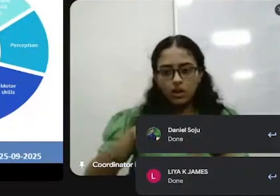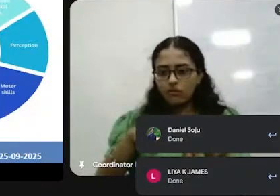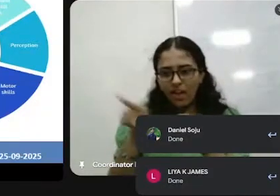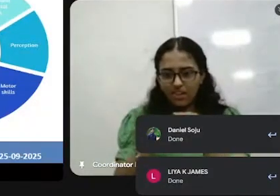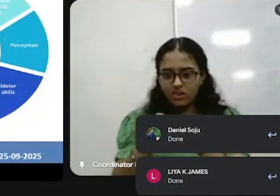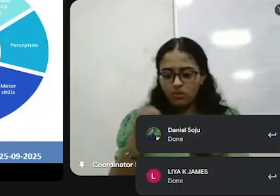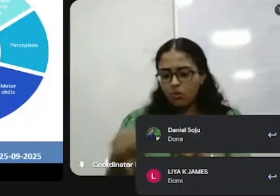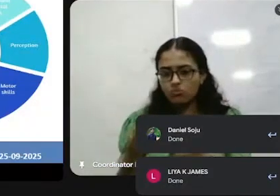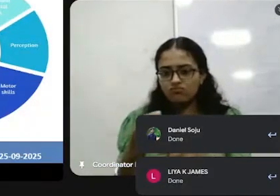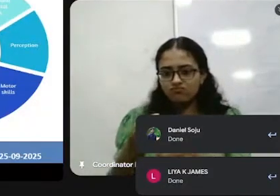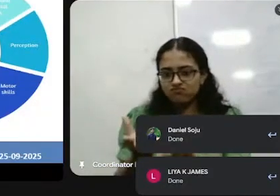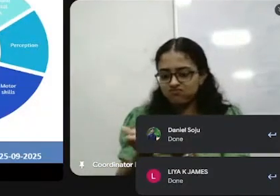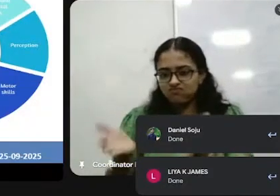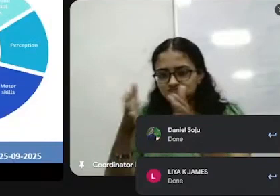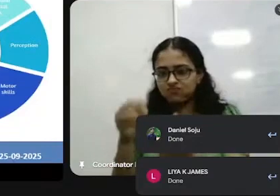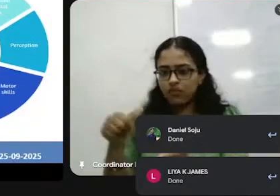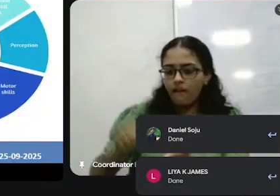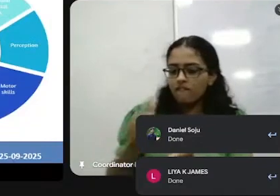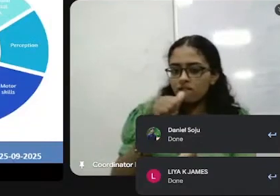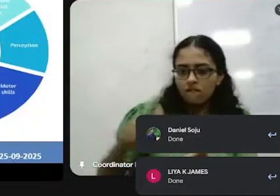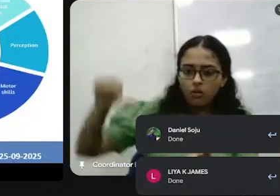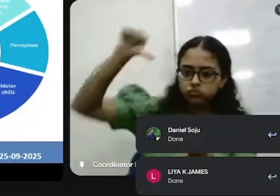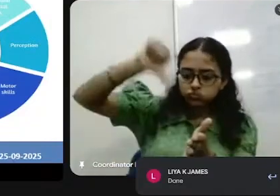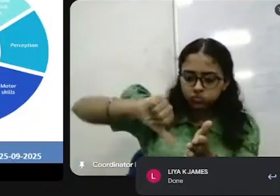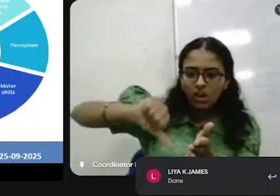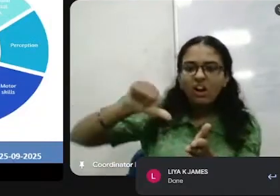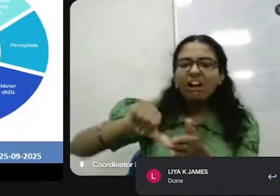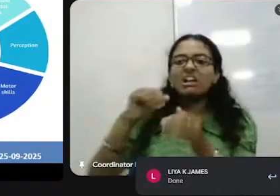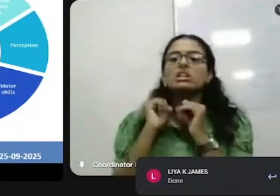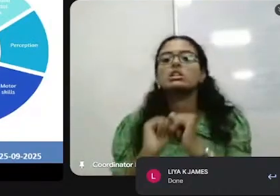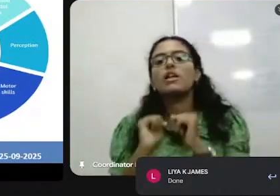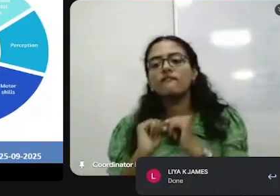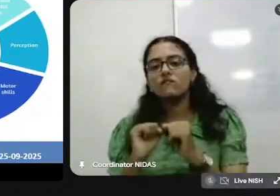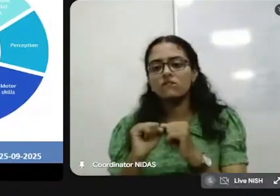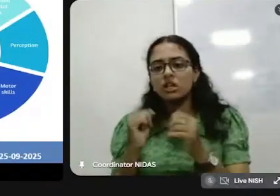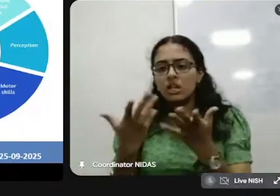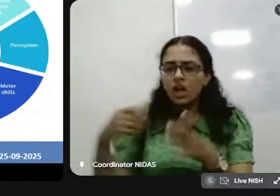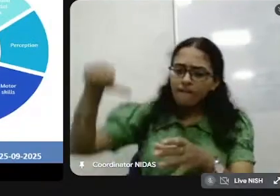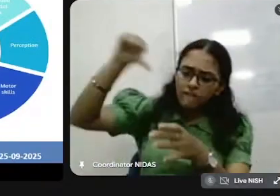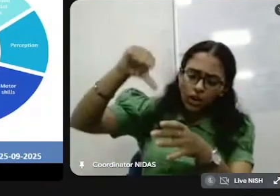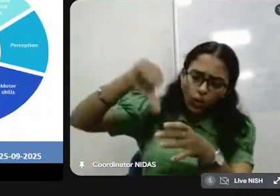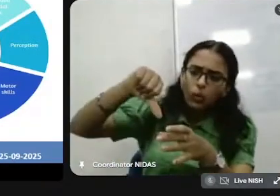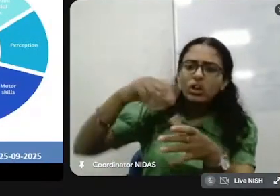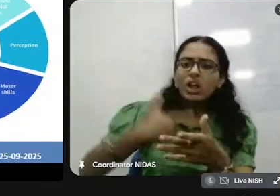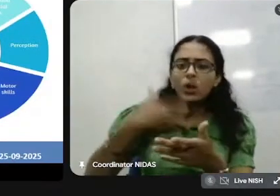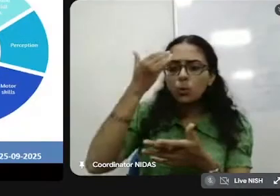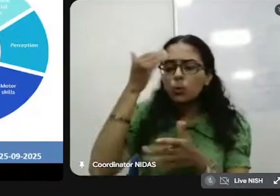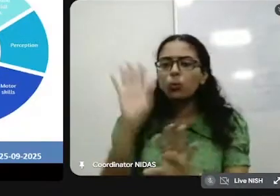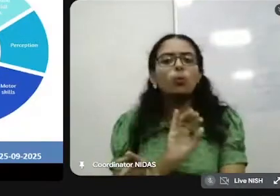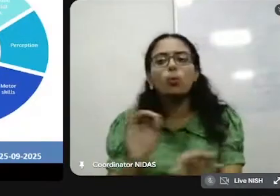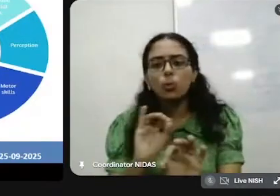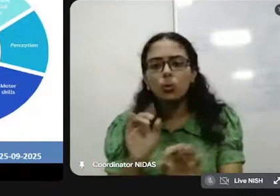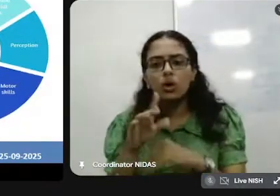കറക്റ്റ് ഗ്ലാസ്സിനകത്തോട്ട് വെള്ളം ഒഴിക്കാൻ അവർക്ക് പറ്റുന്നുണ്ടാവില്ലായിരിക്കും, അവിടെ എല്ലാം ചുറ്റുപാടും എല്ലാം വെള്ളം വീഴുമായിരിക്കാം. പിന്നെ അതേപോലെ